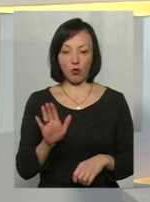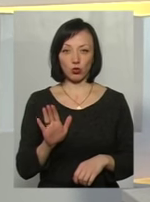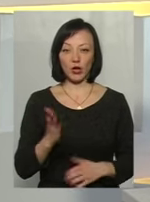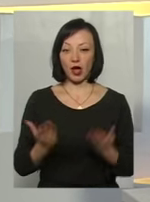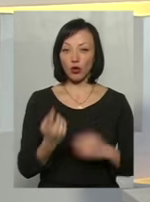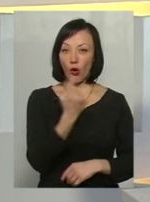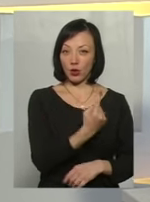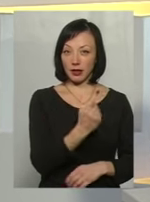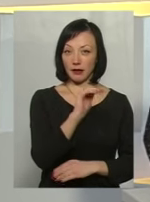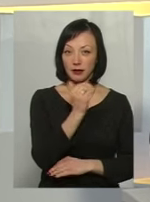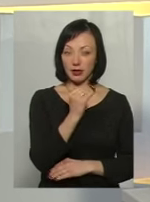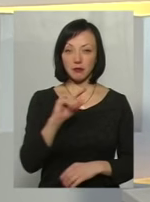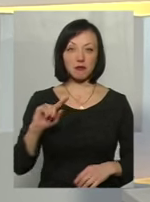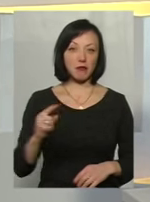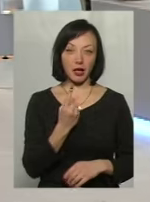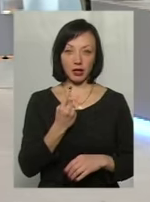одна дитина